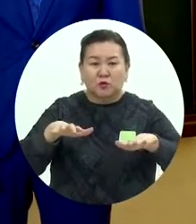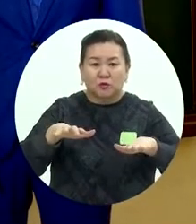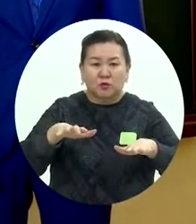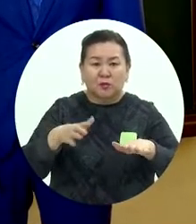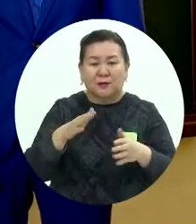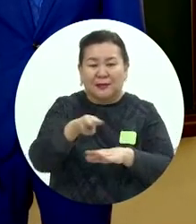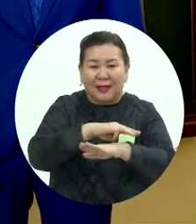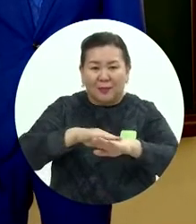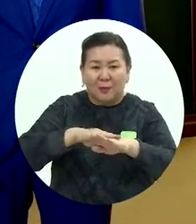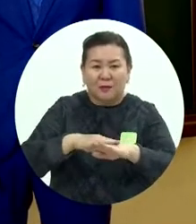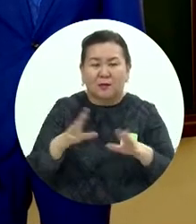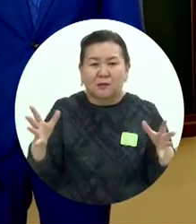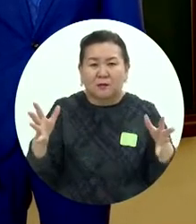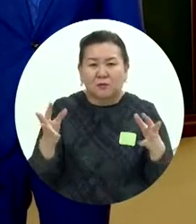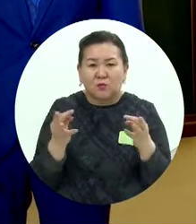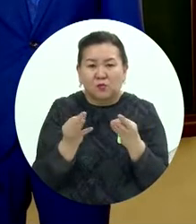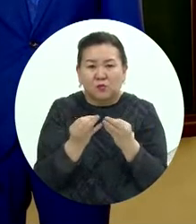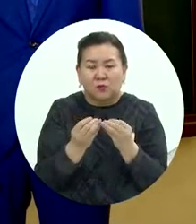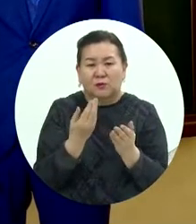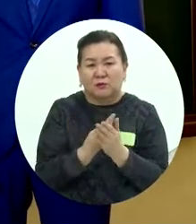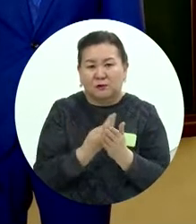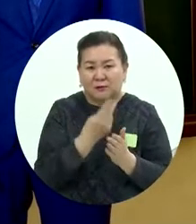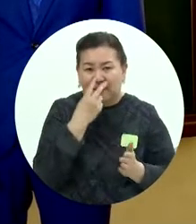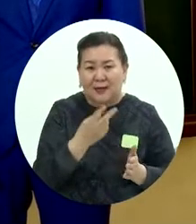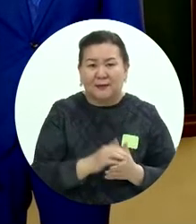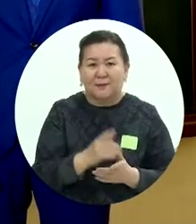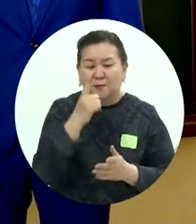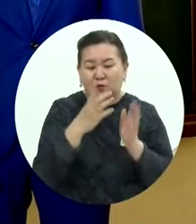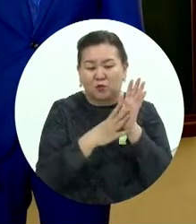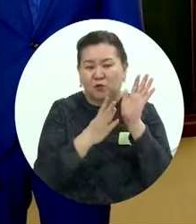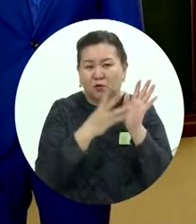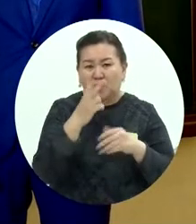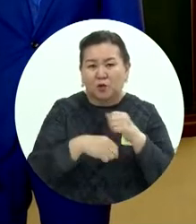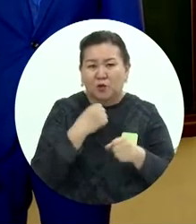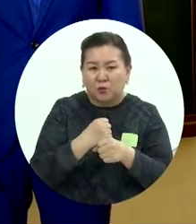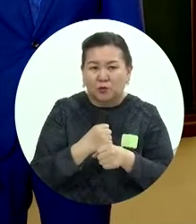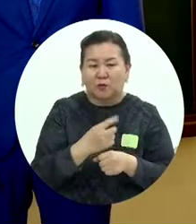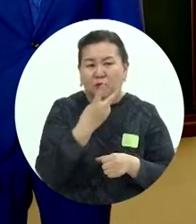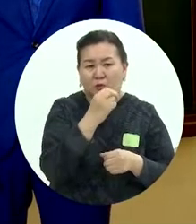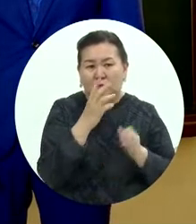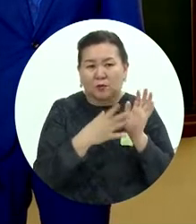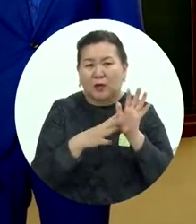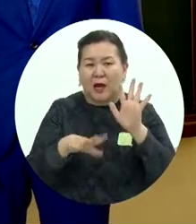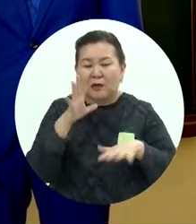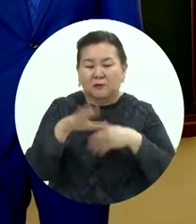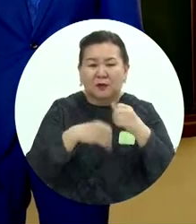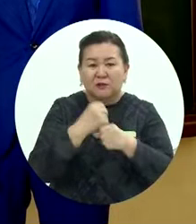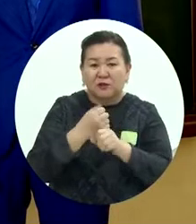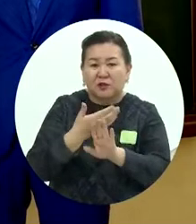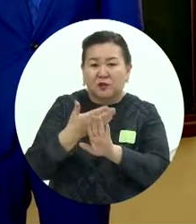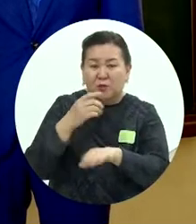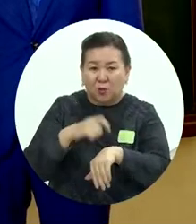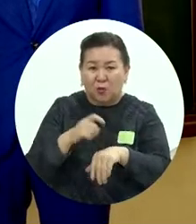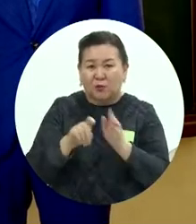талбай ихээхэн багасгуулсан. За үүнийг Гренланд арлын жишээгээр харцгаая. 1992 оноос 2007 оны хооронд буюу 15 жилийн